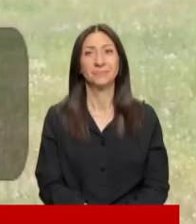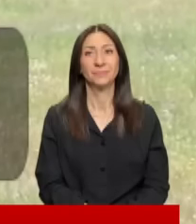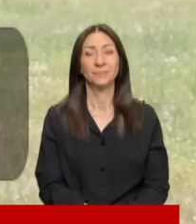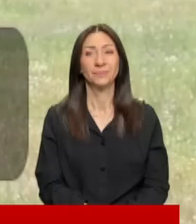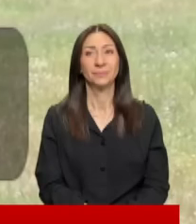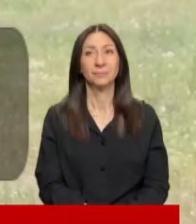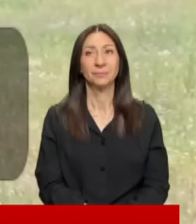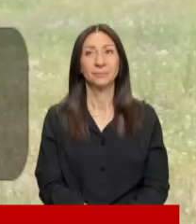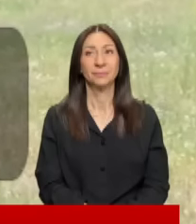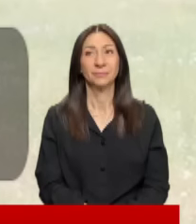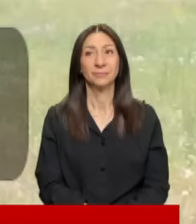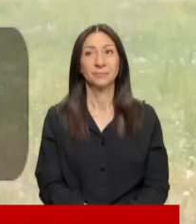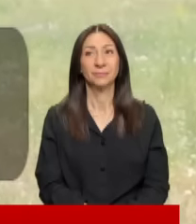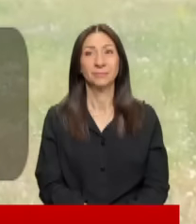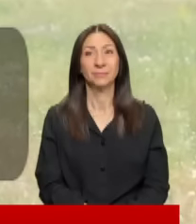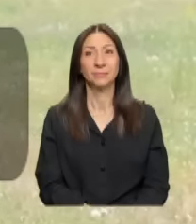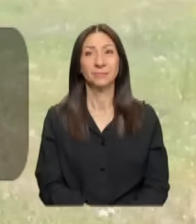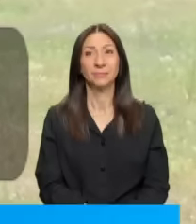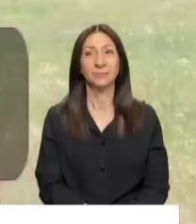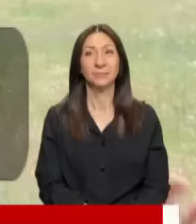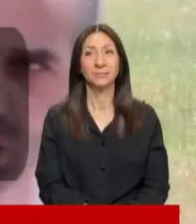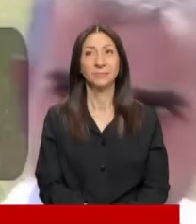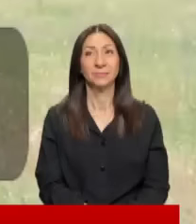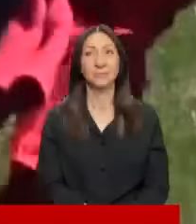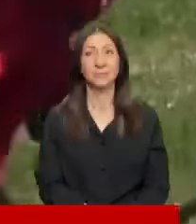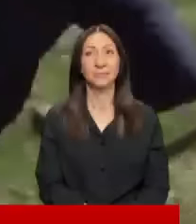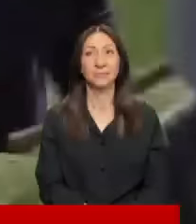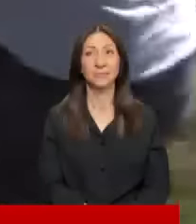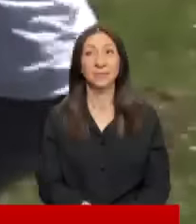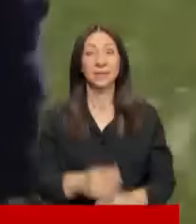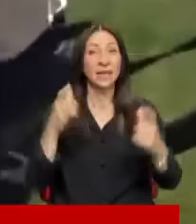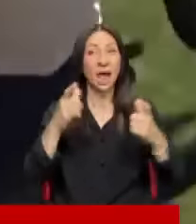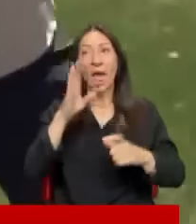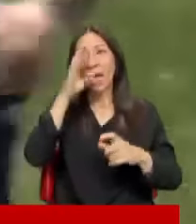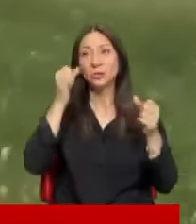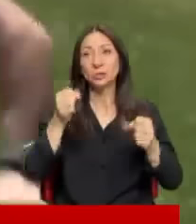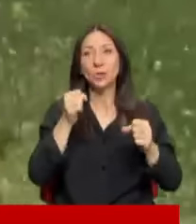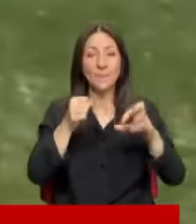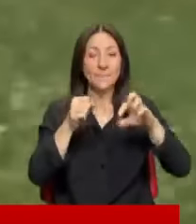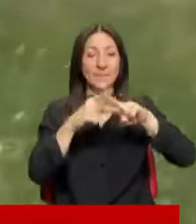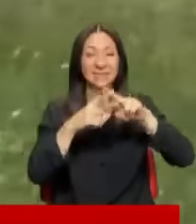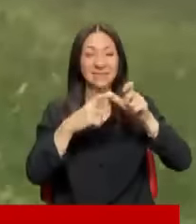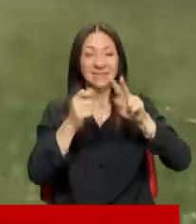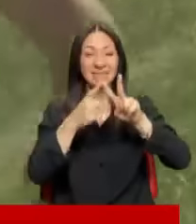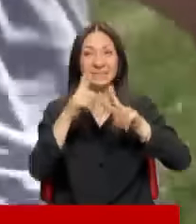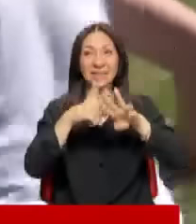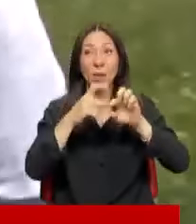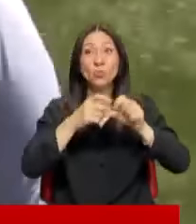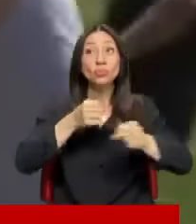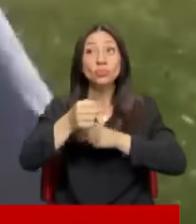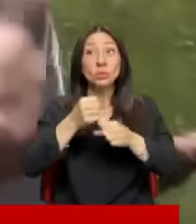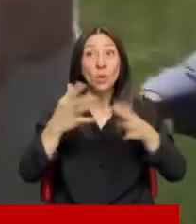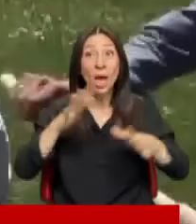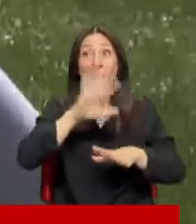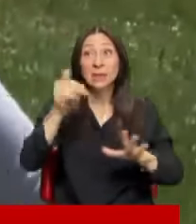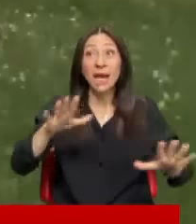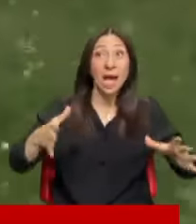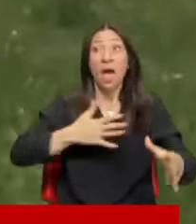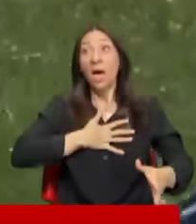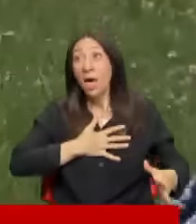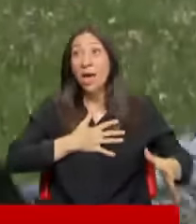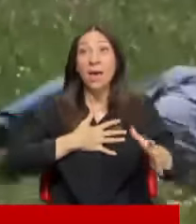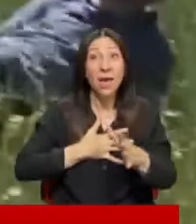Uçtu hayvan, evet, baş edemedik. Yine kaçtı, evet. Yine hayır değil, bir daha yakaladık. Yer Erzurum, Pasinler Ovası. Mücadele büyük. Herkes nefes